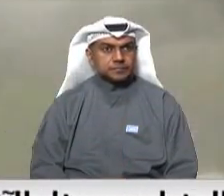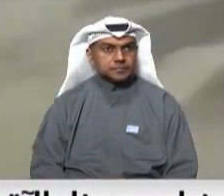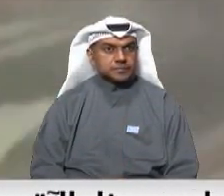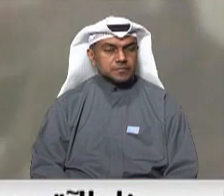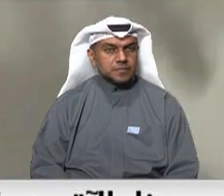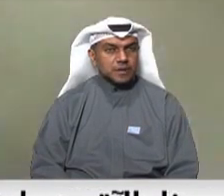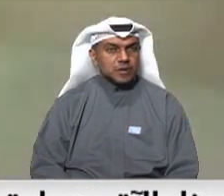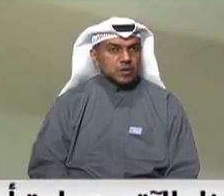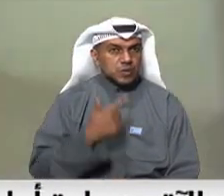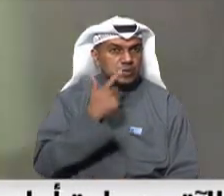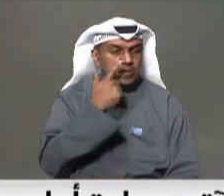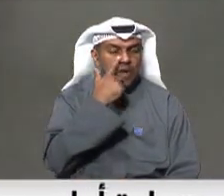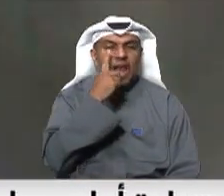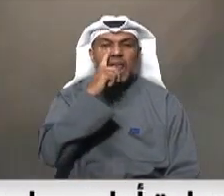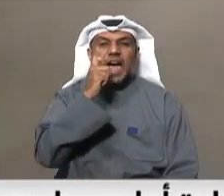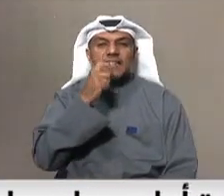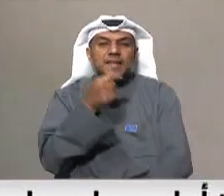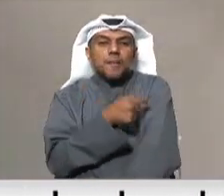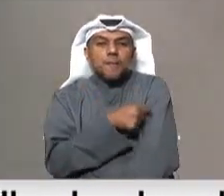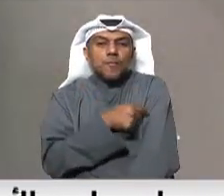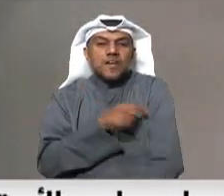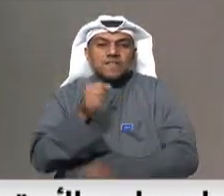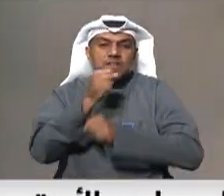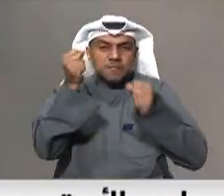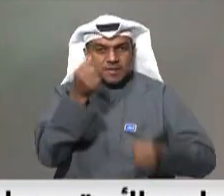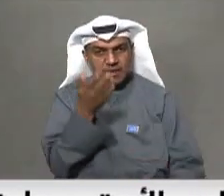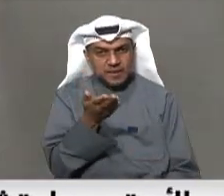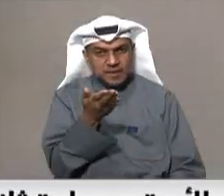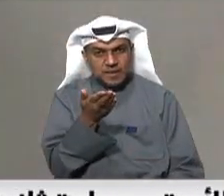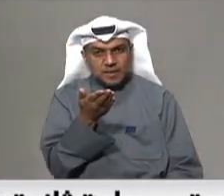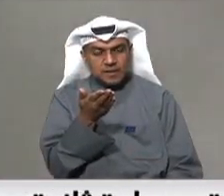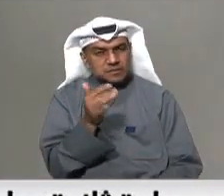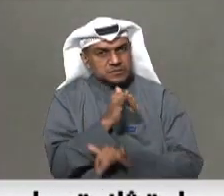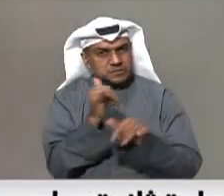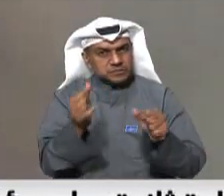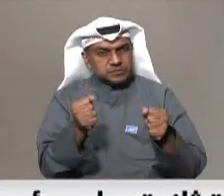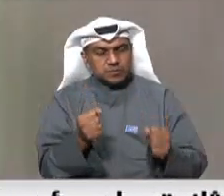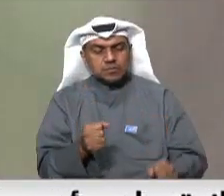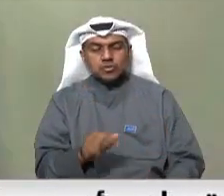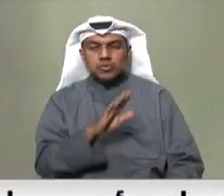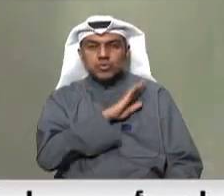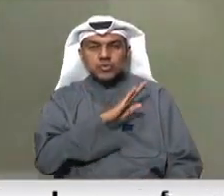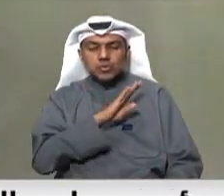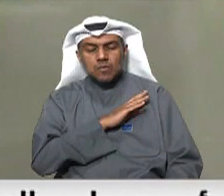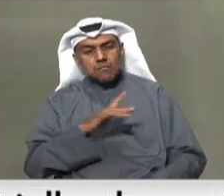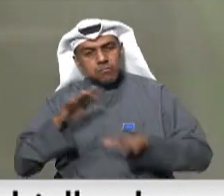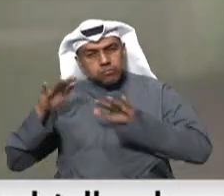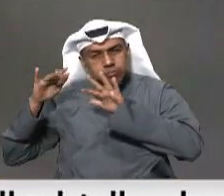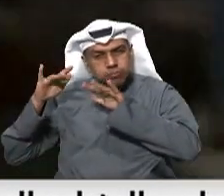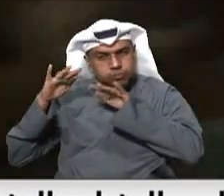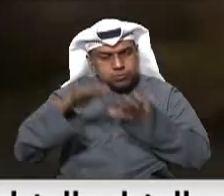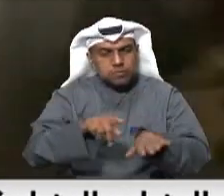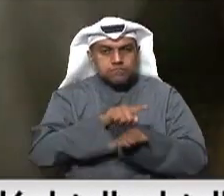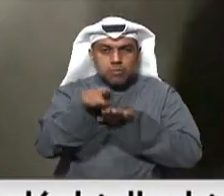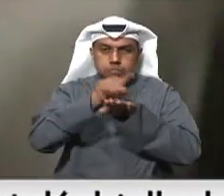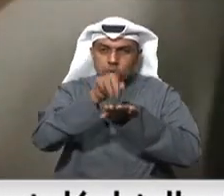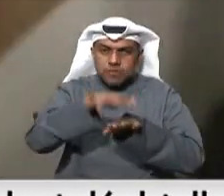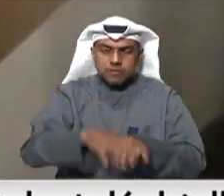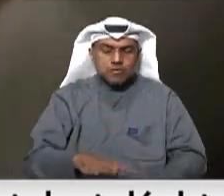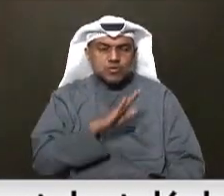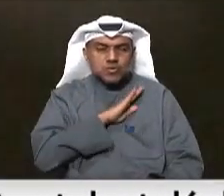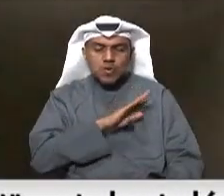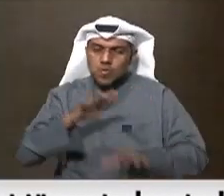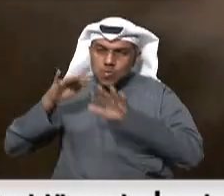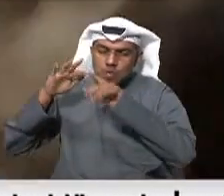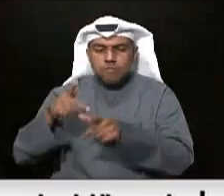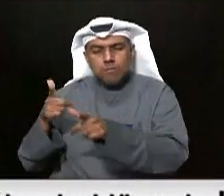مستشفى ناصر في مدينة خان يونس تحول إلى ثكنة عسكرية بعد اقتحامه من قبل قوات الاحتلال التي